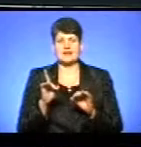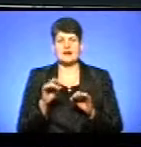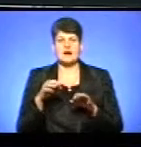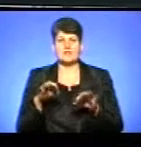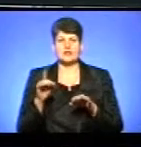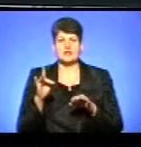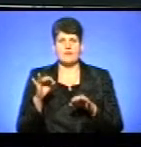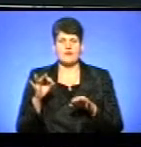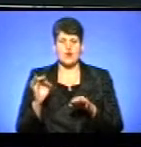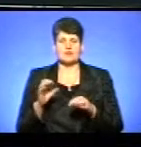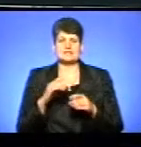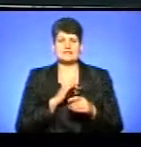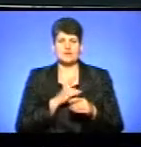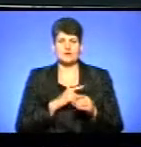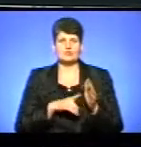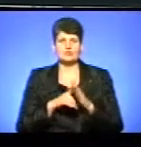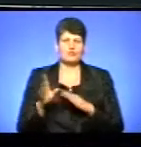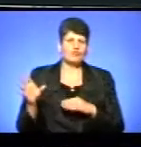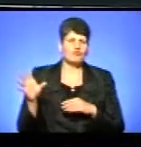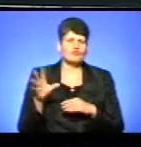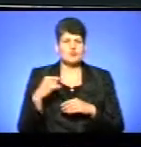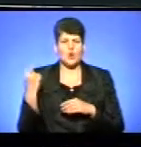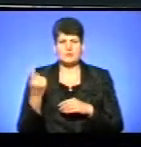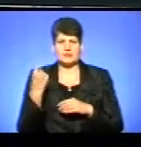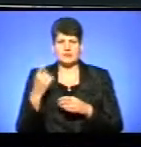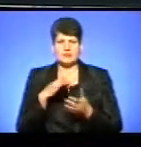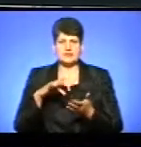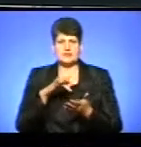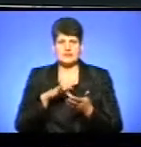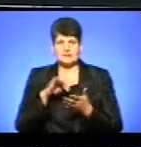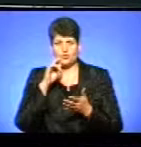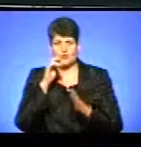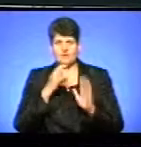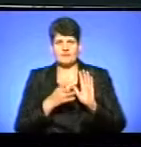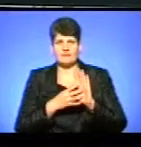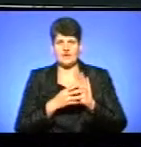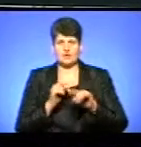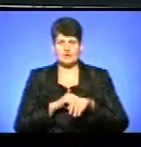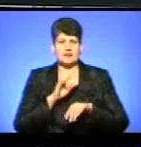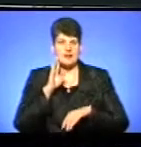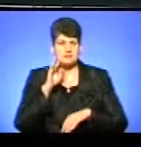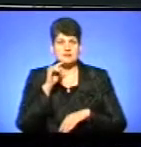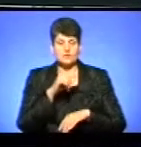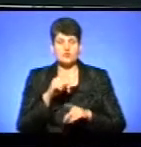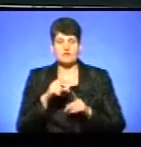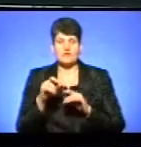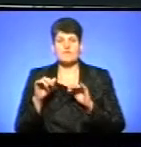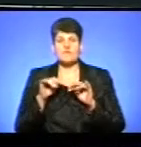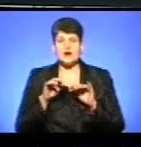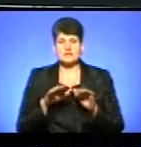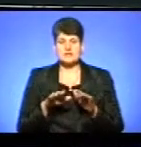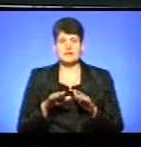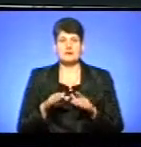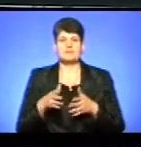Ігор Красновський, розпочалася в усіх обласних центрах України о 9-й ранку. За його словами, в акції на